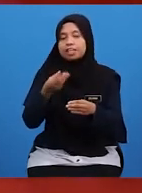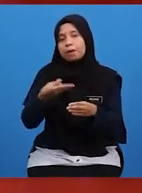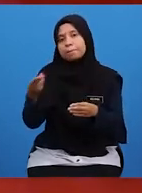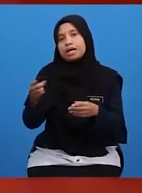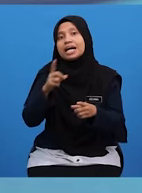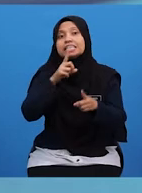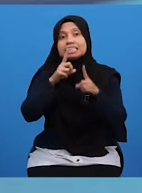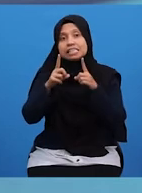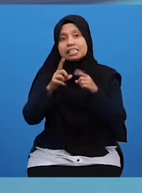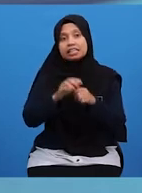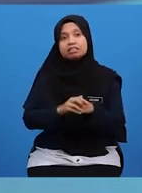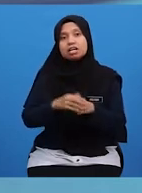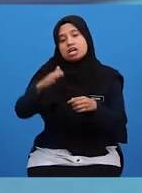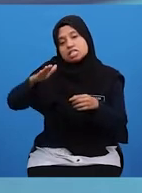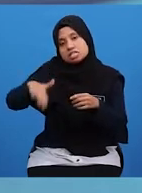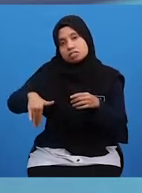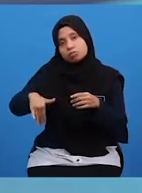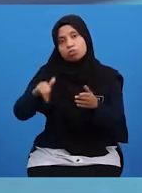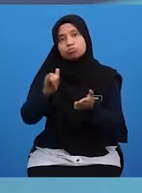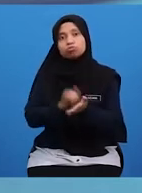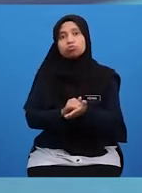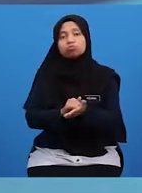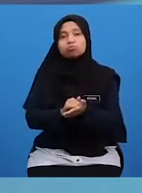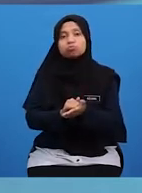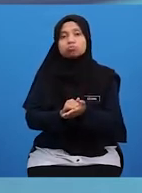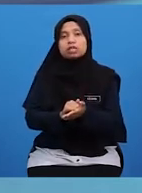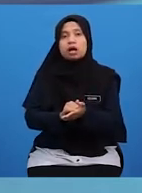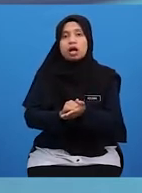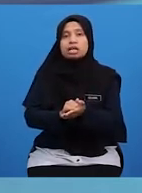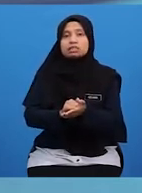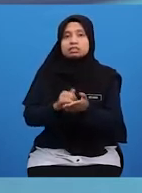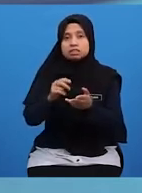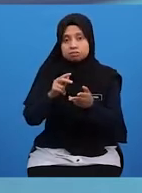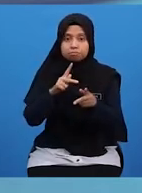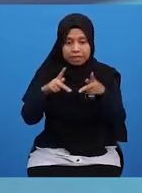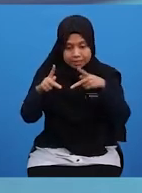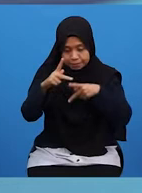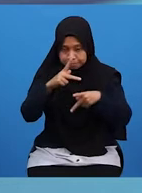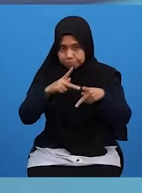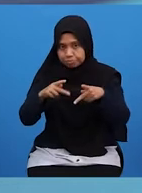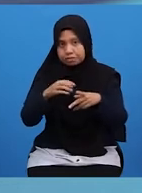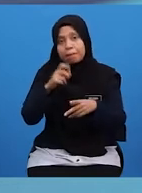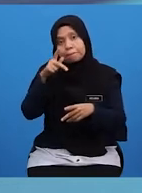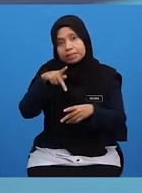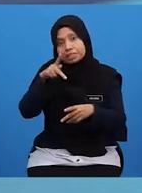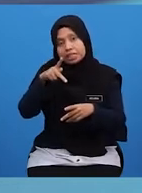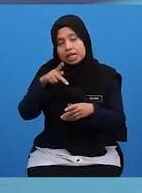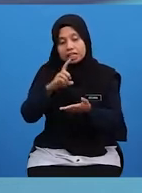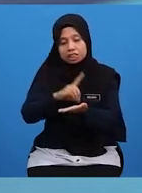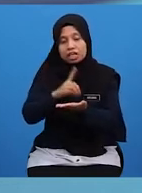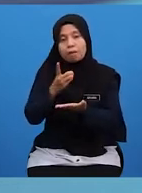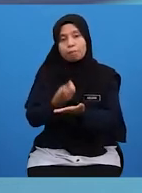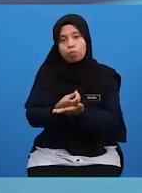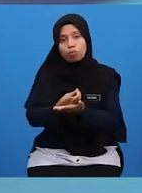lilin. Sebelum set dapur dinyalakan, periksa keadaan dapur dan pastikan keadaan